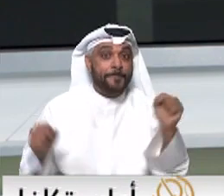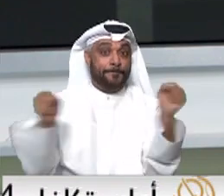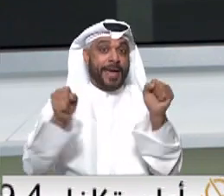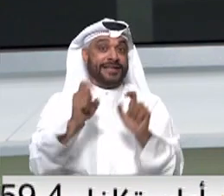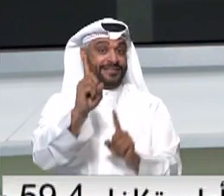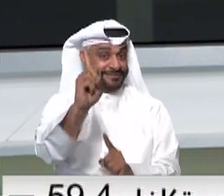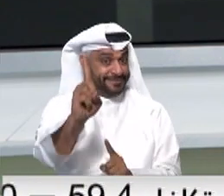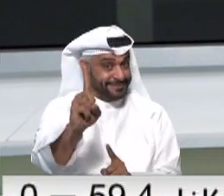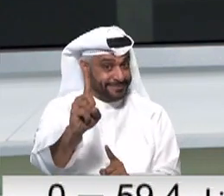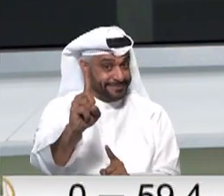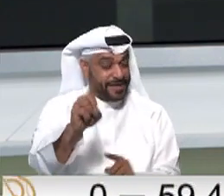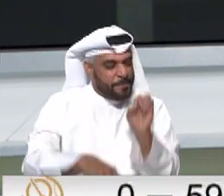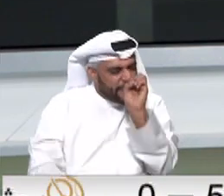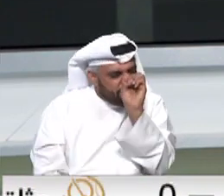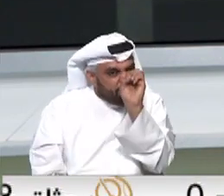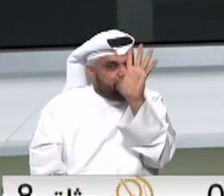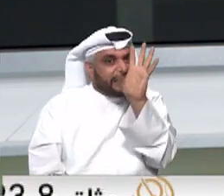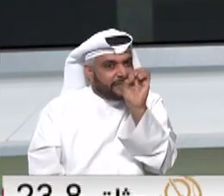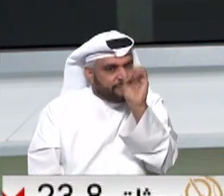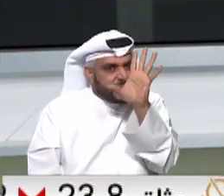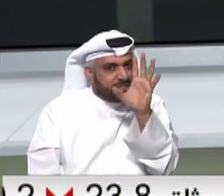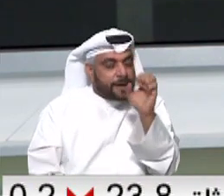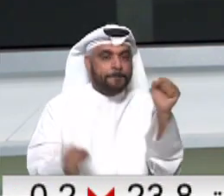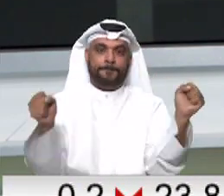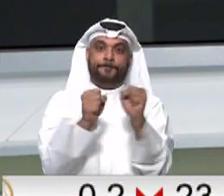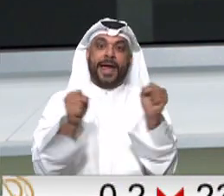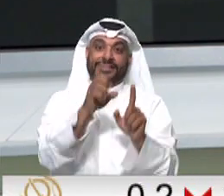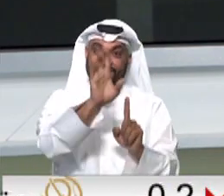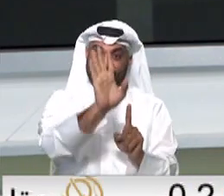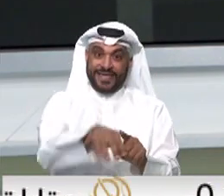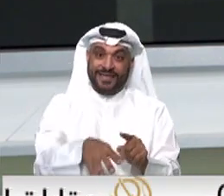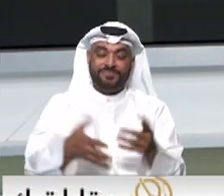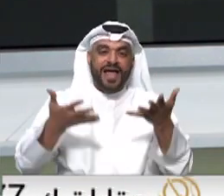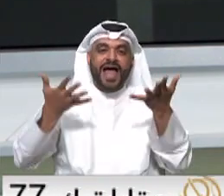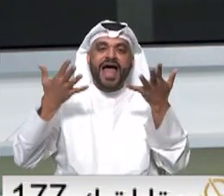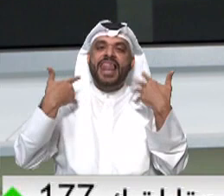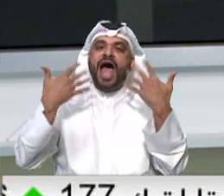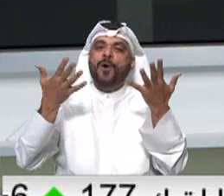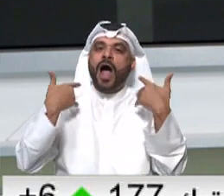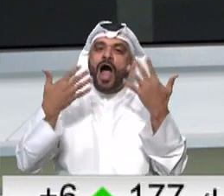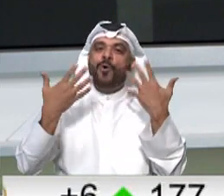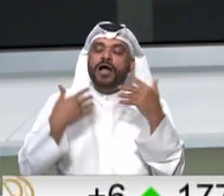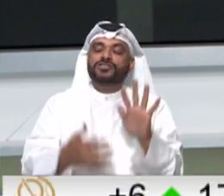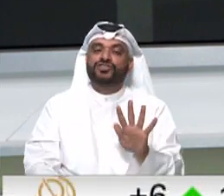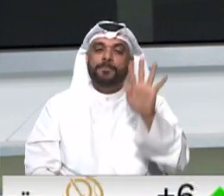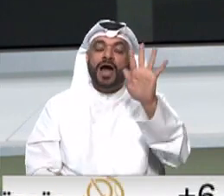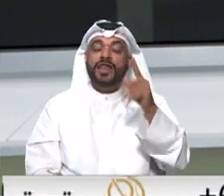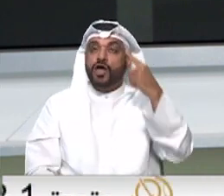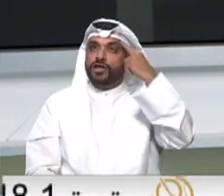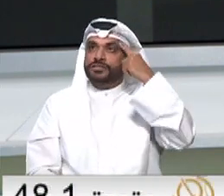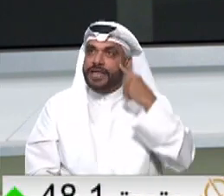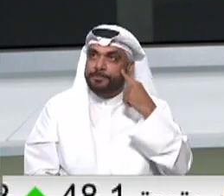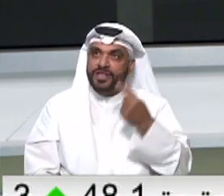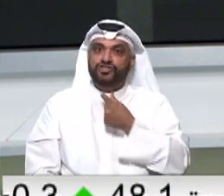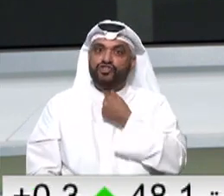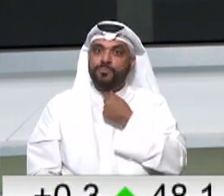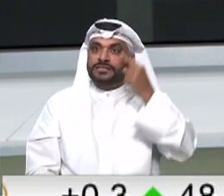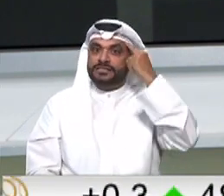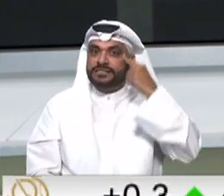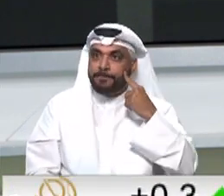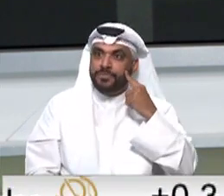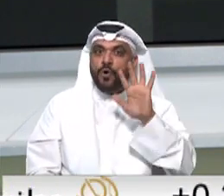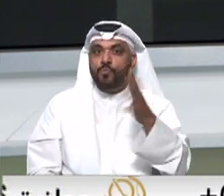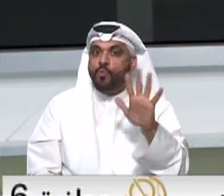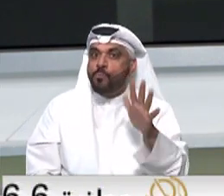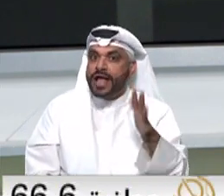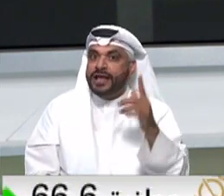وايضا بدايه ساعات الصباح الاولى ونلاحظ اعزائي المشاهدين استمرار الرياح الشماليه الغربيه حتى يوم السبت ولكن توقع عوده